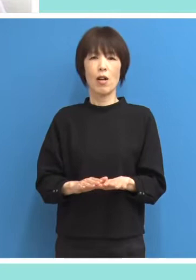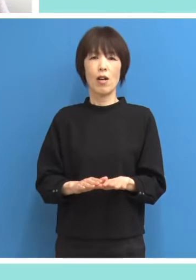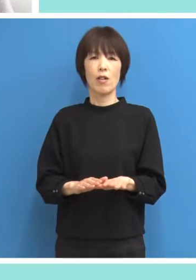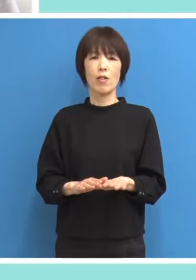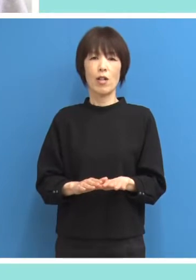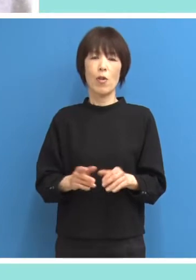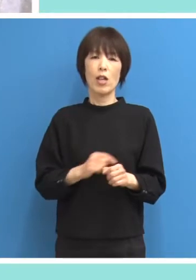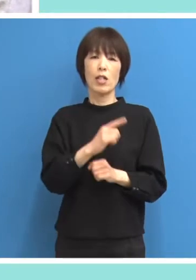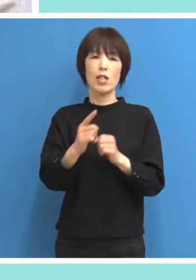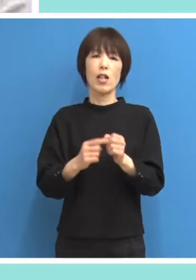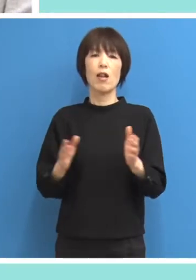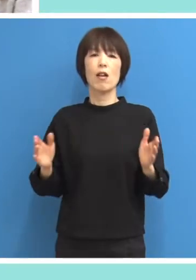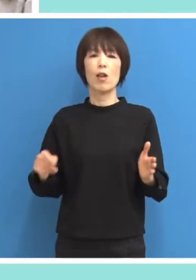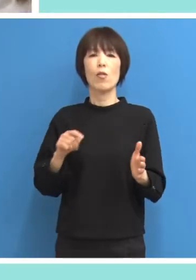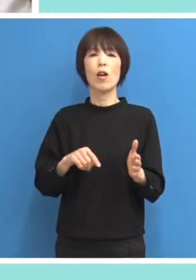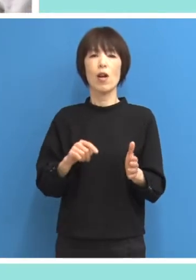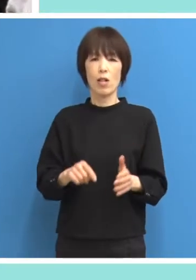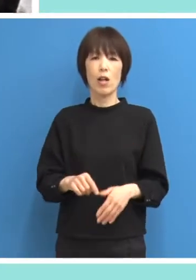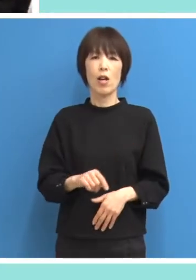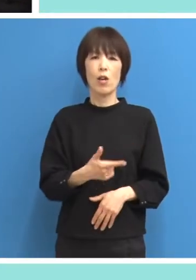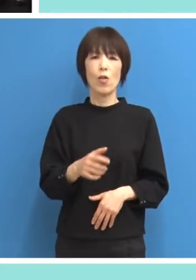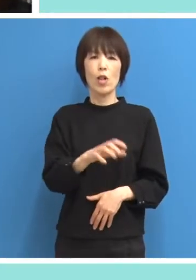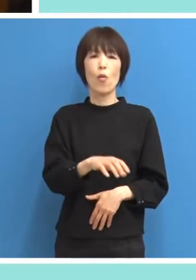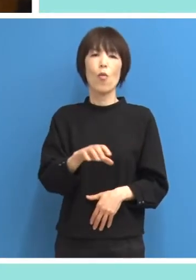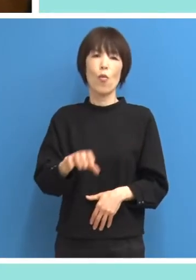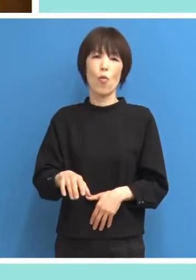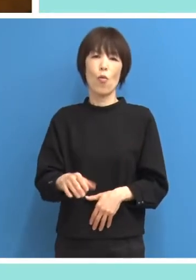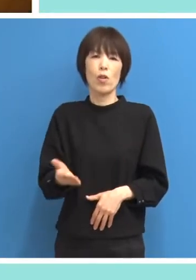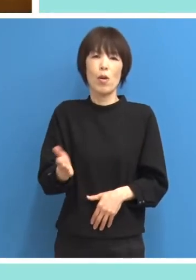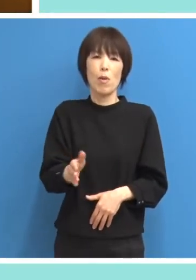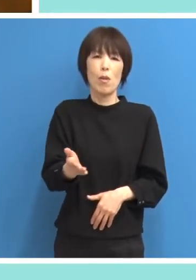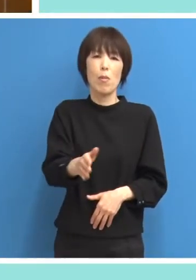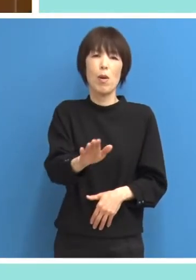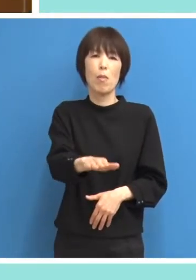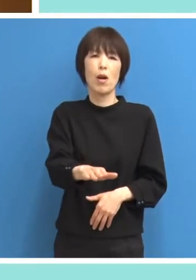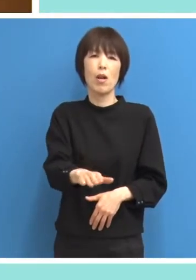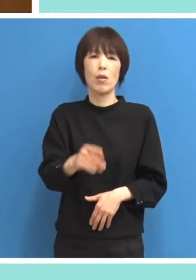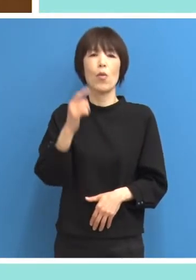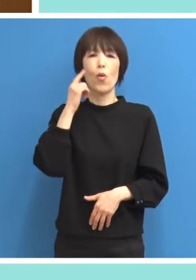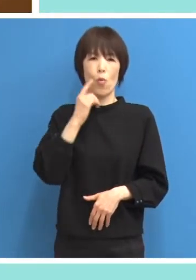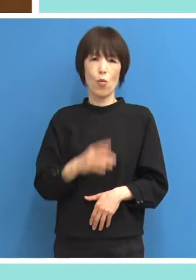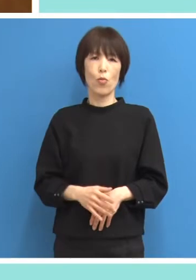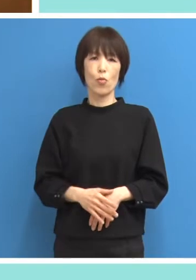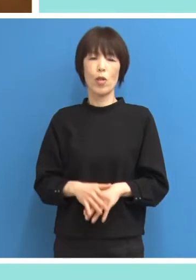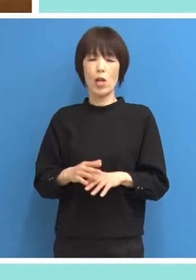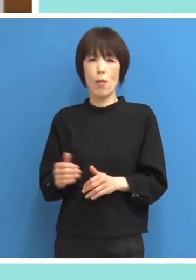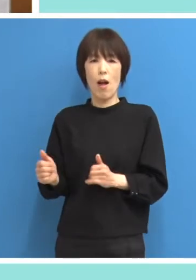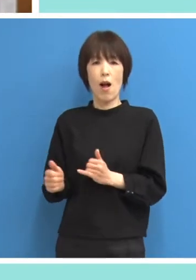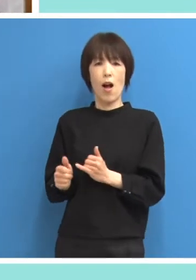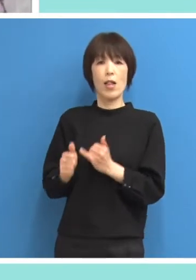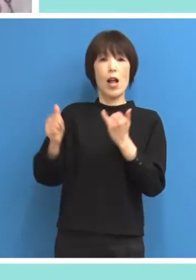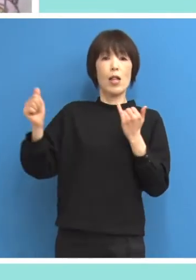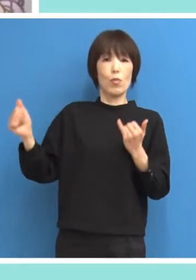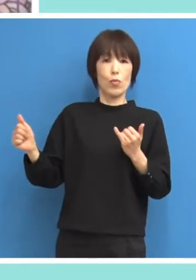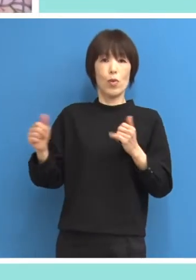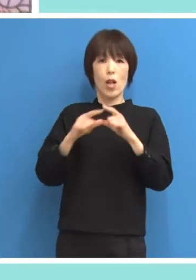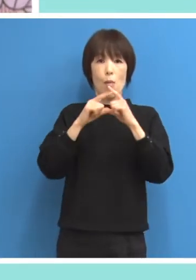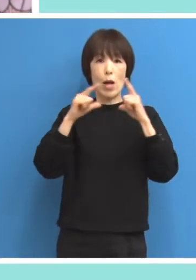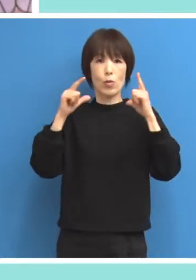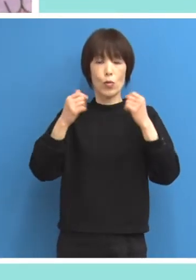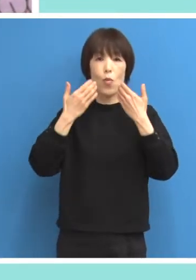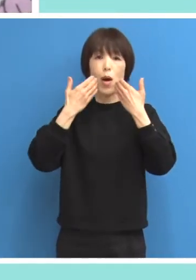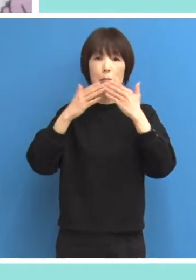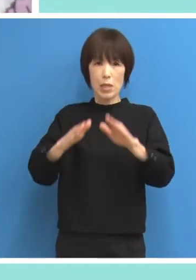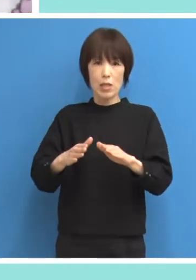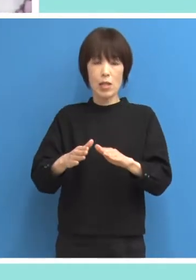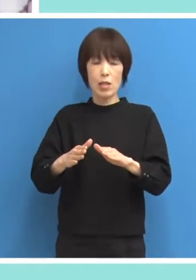って1年経つ中でですね、いろんなところにあるわけですね。マスクは今こうやって離れてるし、アクリ